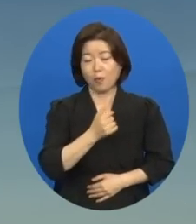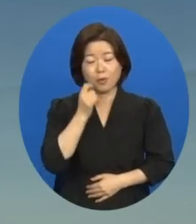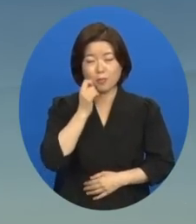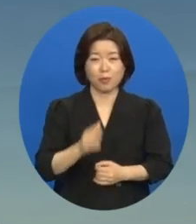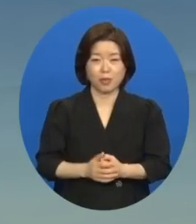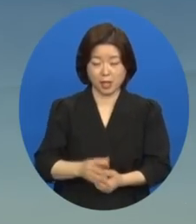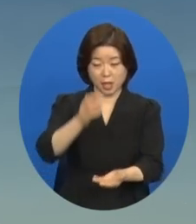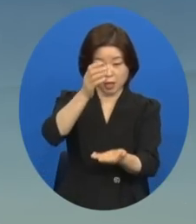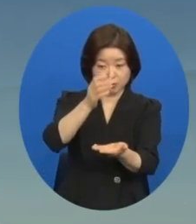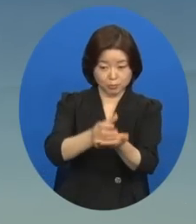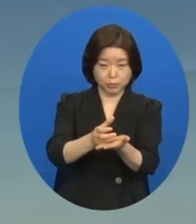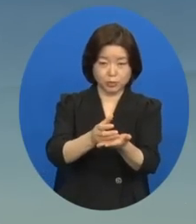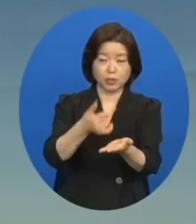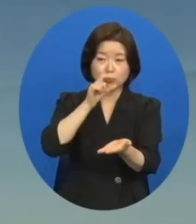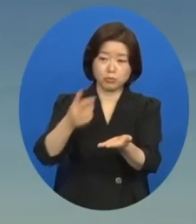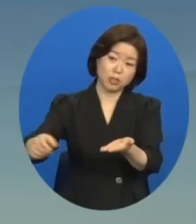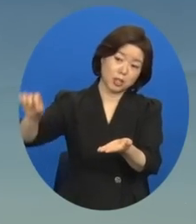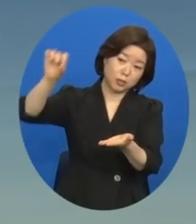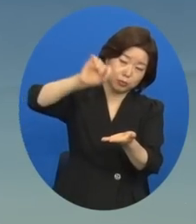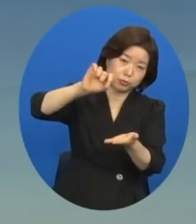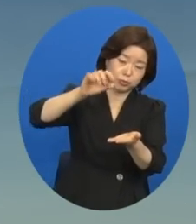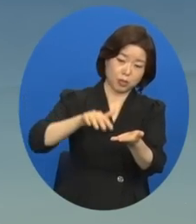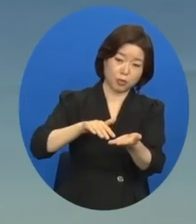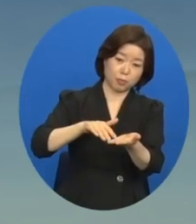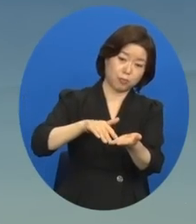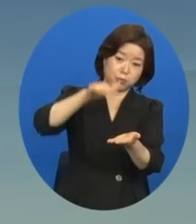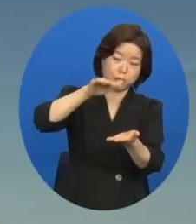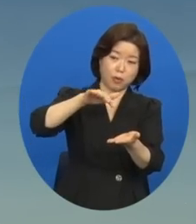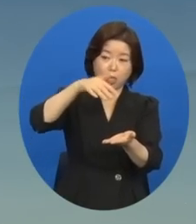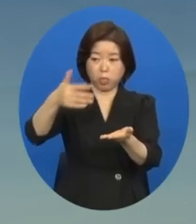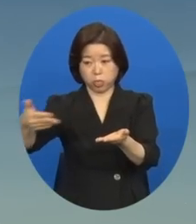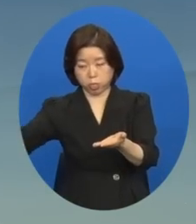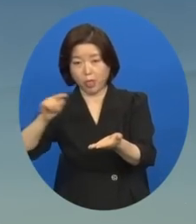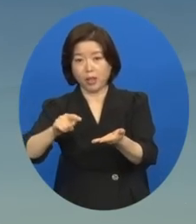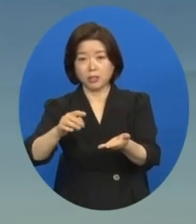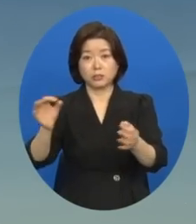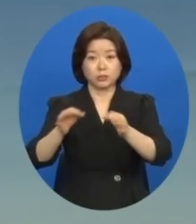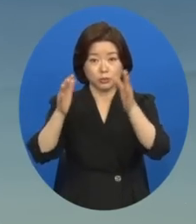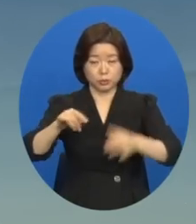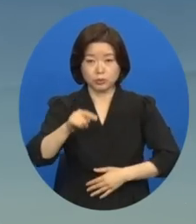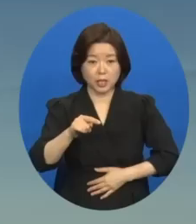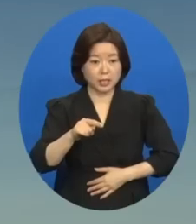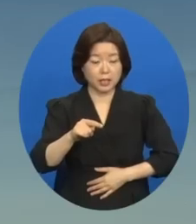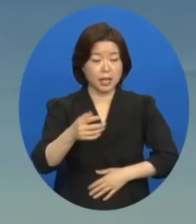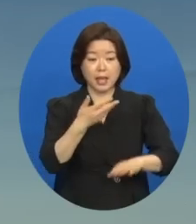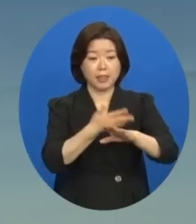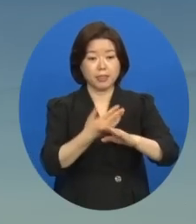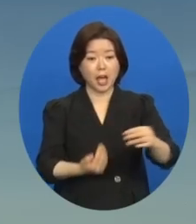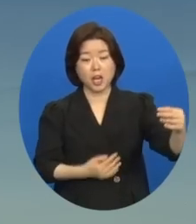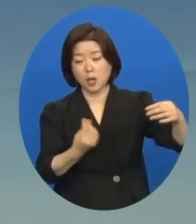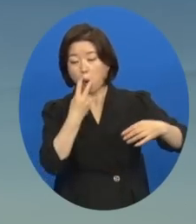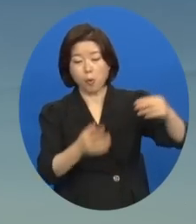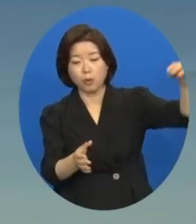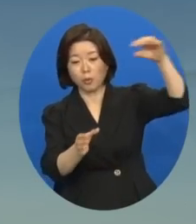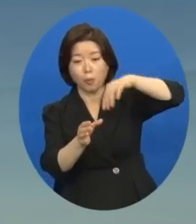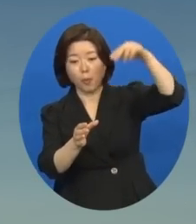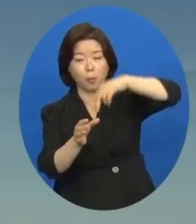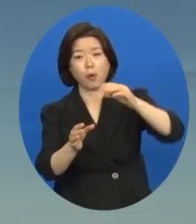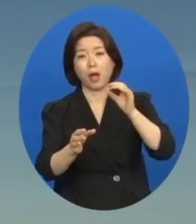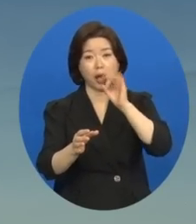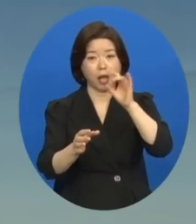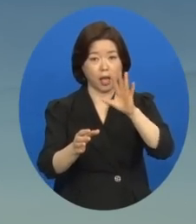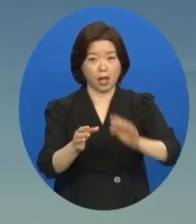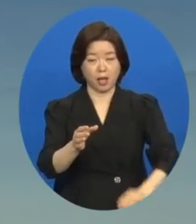물잔에 물을 가득 채우고도 넘쳐서 물이 넘치는 그 순간에는 어떠한 공기도 그 물잔 안으로 들어가지